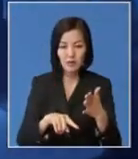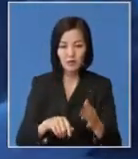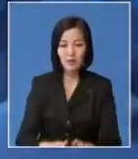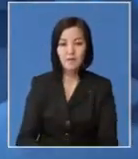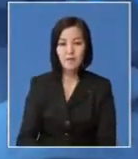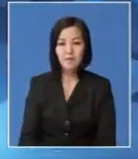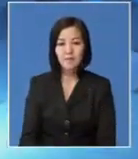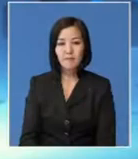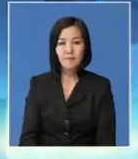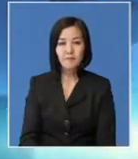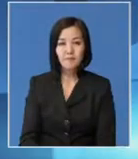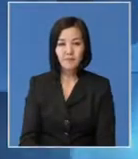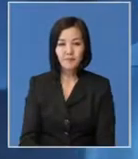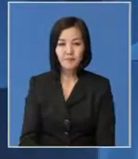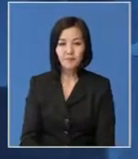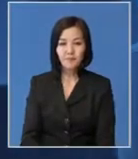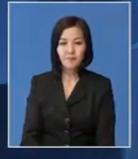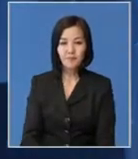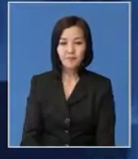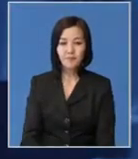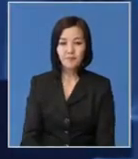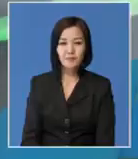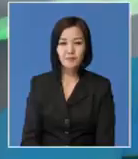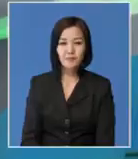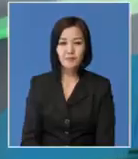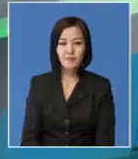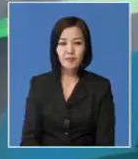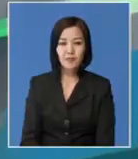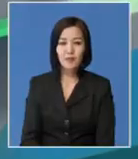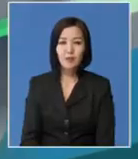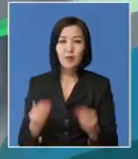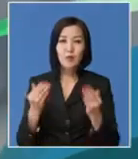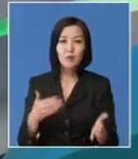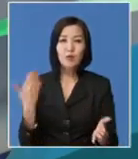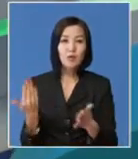Нұрланұлы, Айбек Ақшолақов, Ержан Дүйсенов, Жетісу телеарнасы.